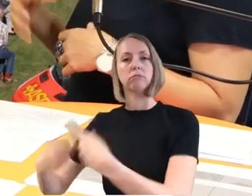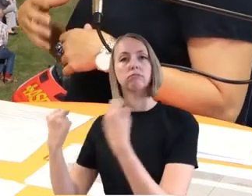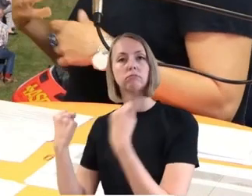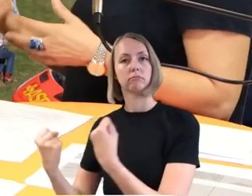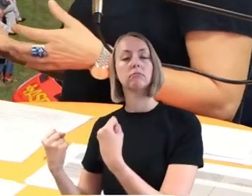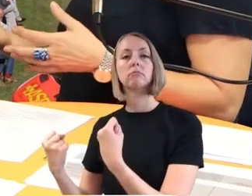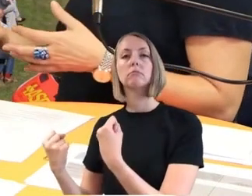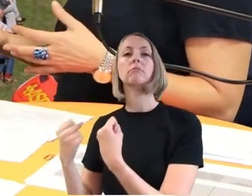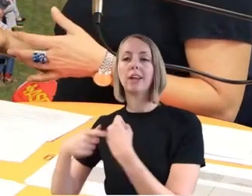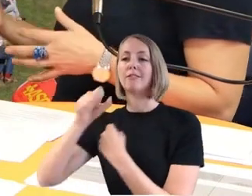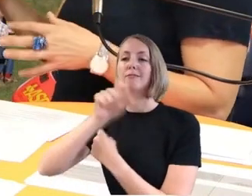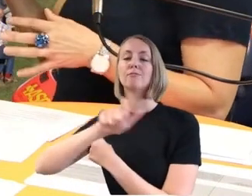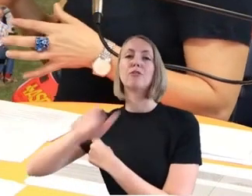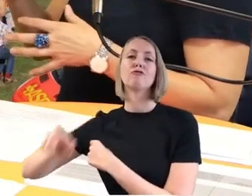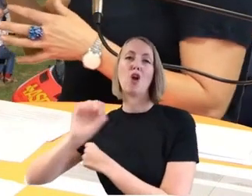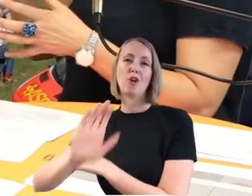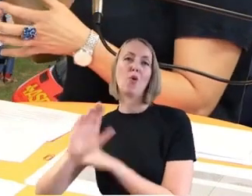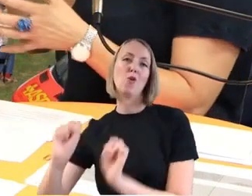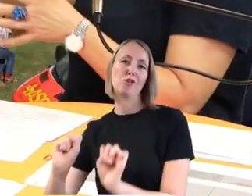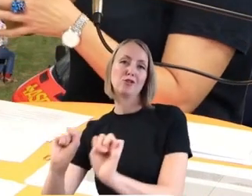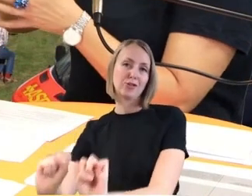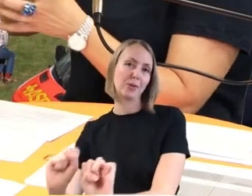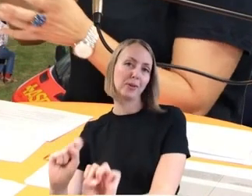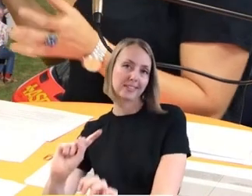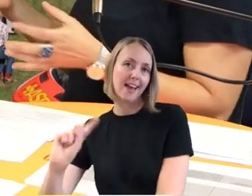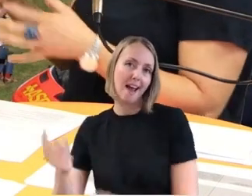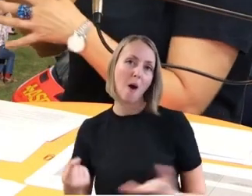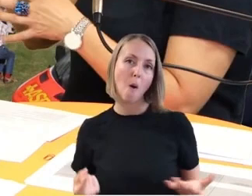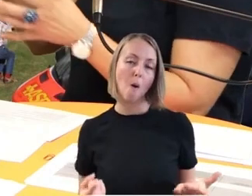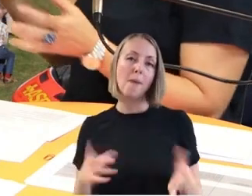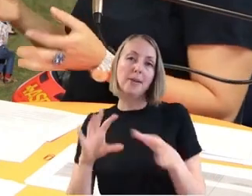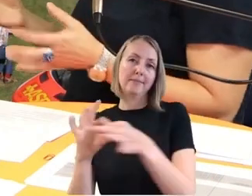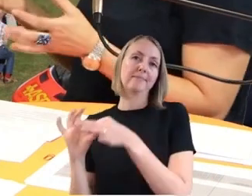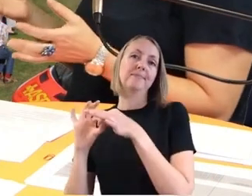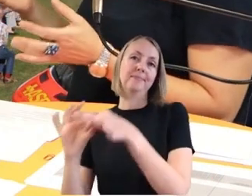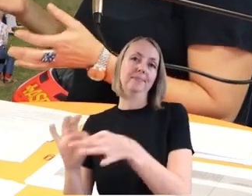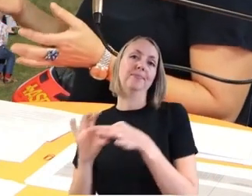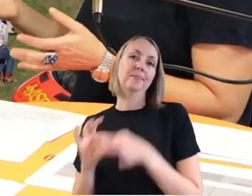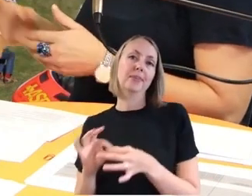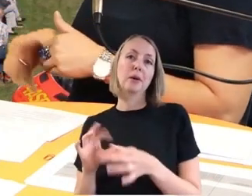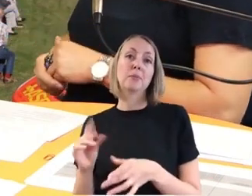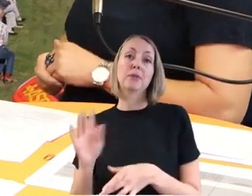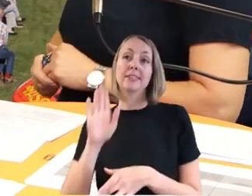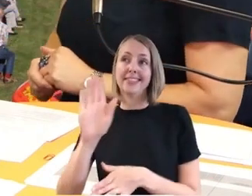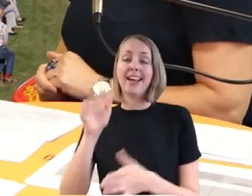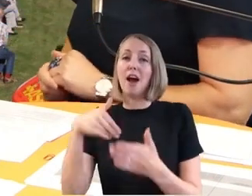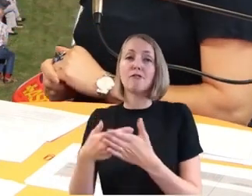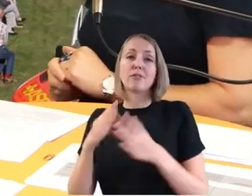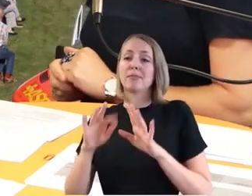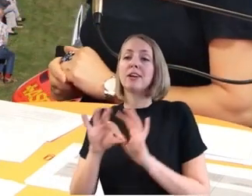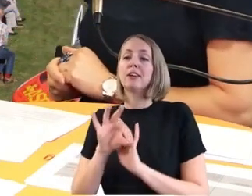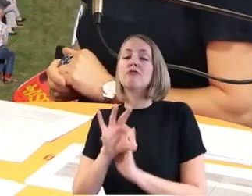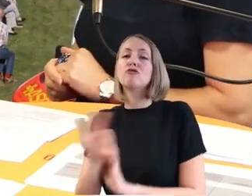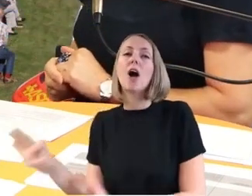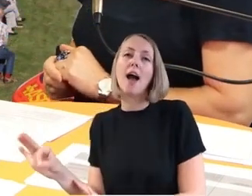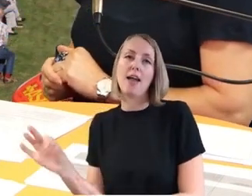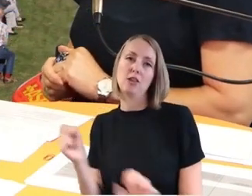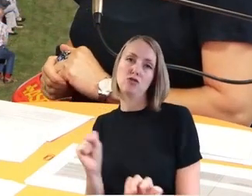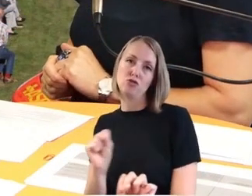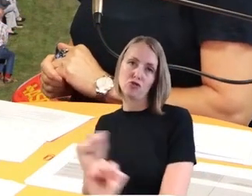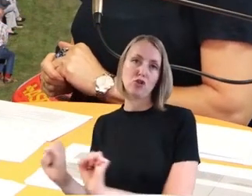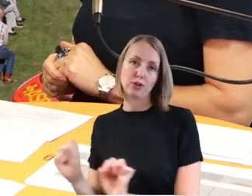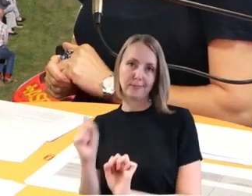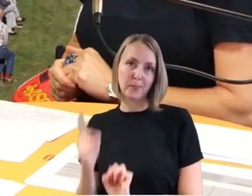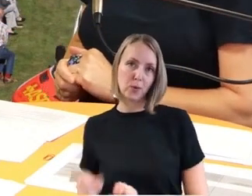einsatzkräfte sind auch geschützt also das ist im grunde genommen dieser rundumschutz denen sie auch damit und